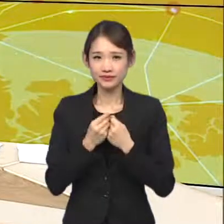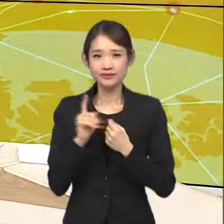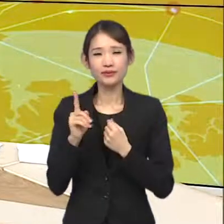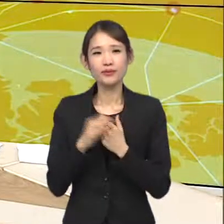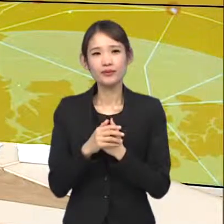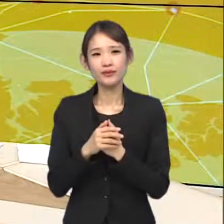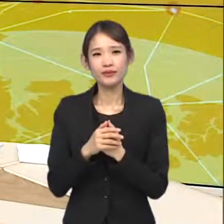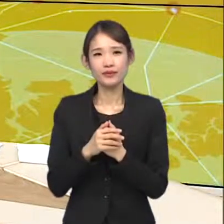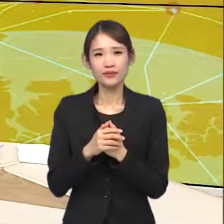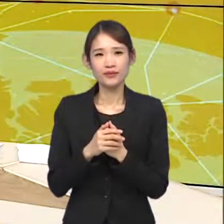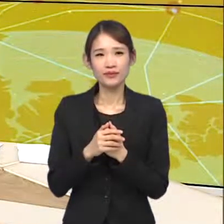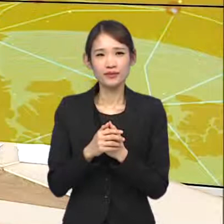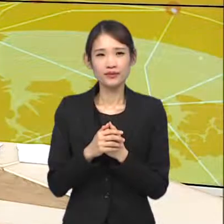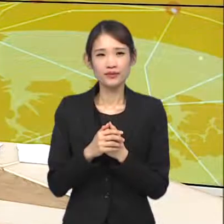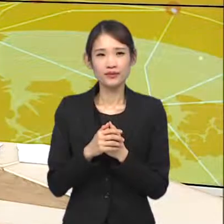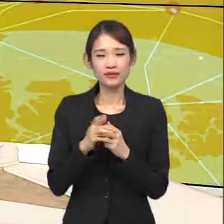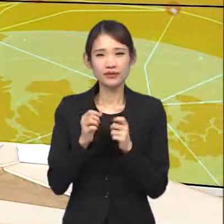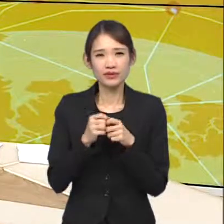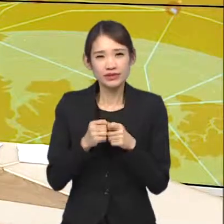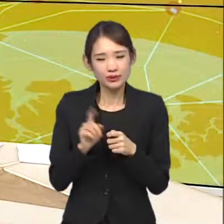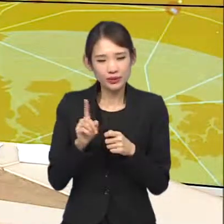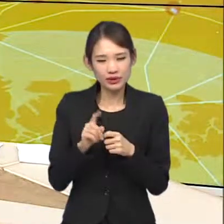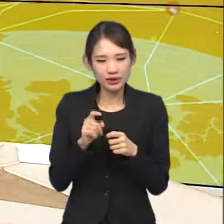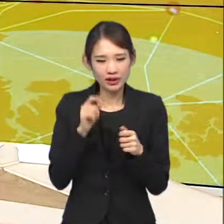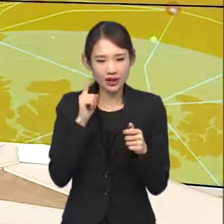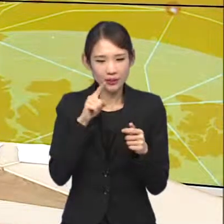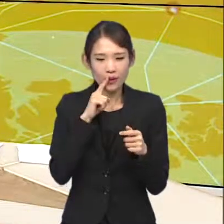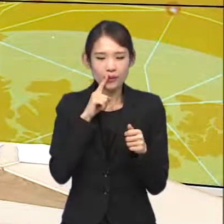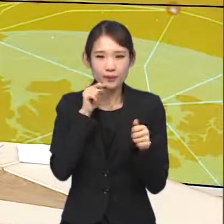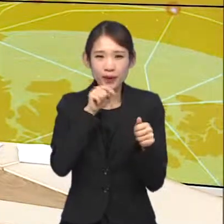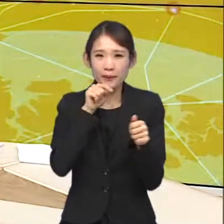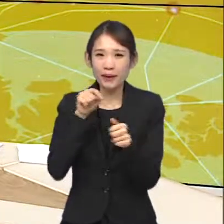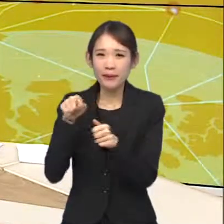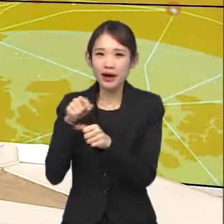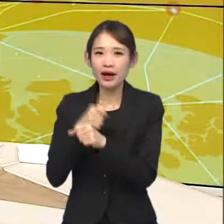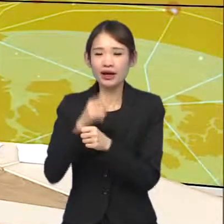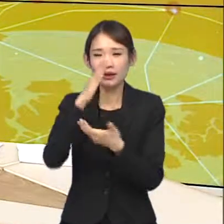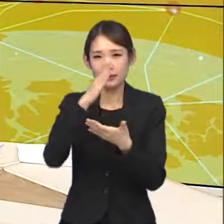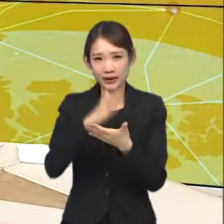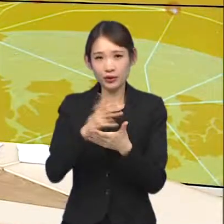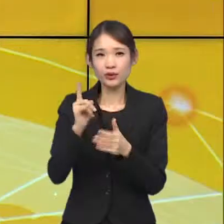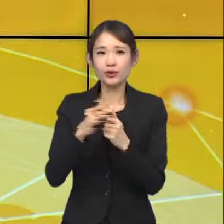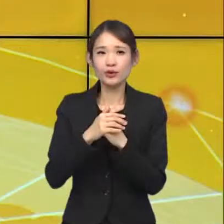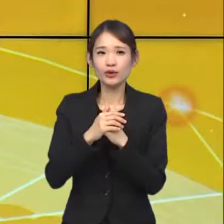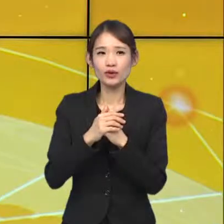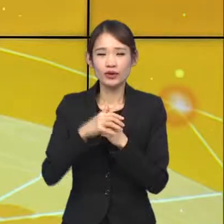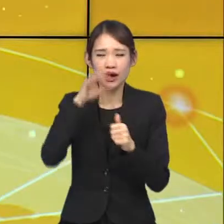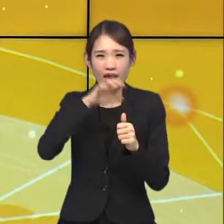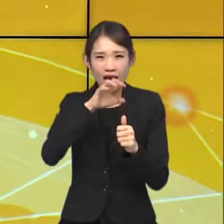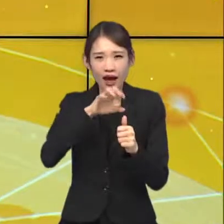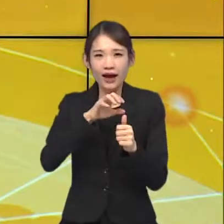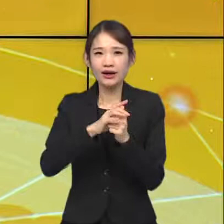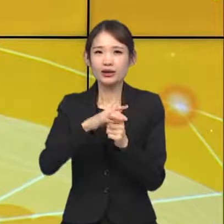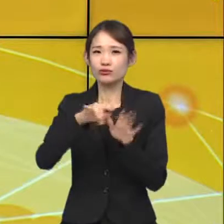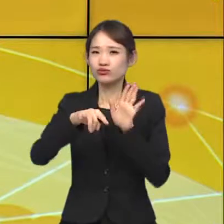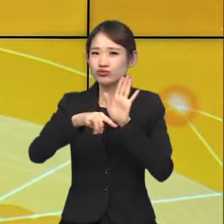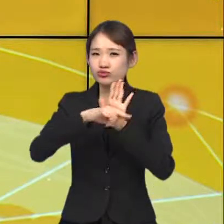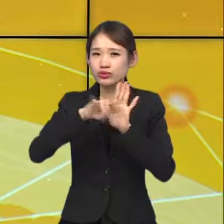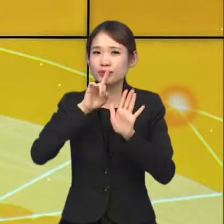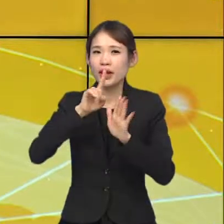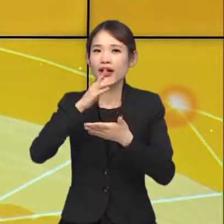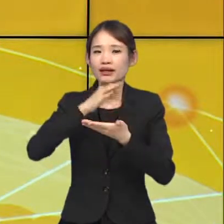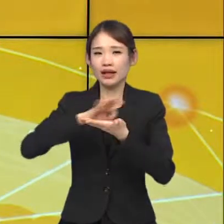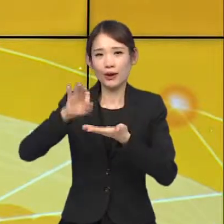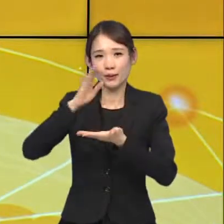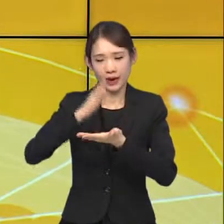그냥 뭐 굳이 꼭 이렇게 해라 라고 어떤 지시를 한다거나 또는 꾸중을 한다거나 이런 부정적인 언행 보다는